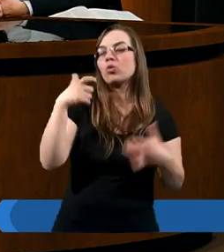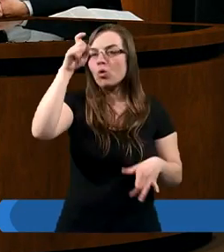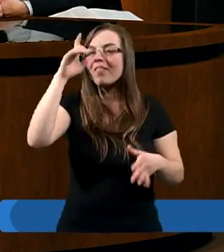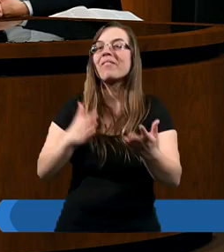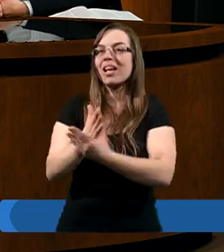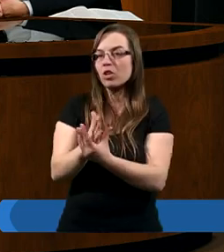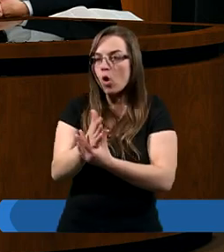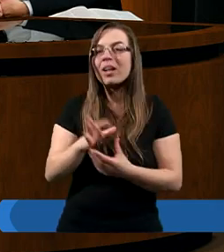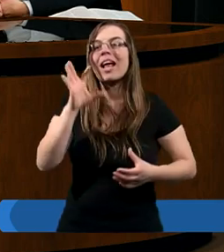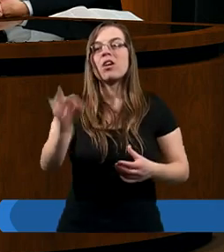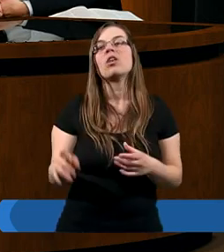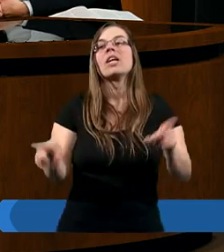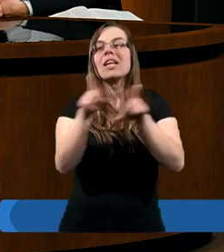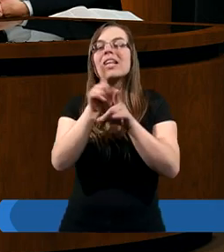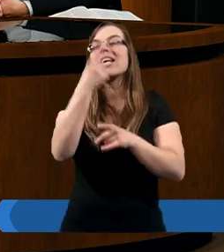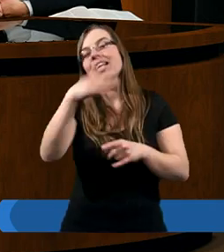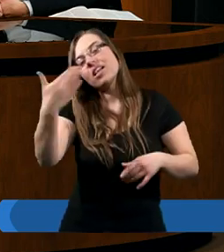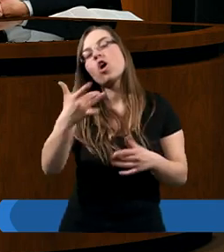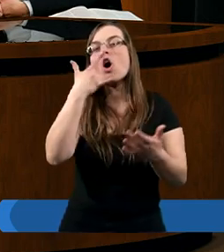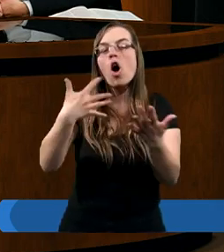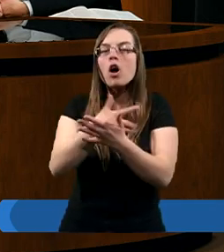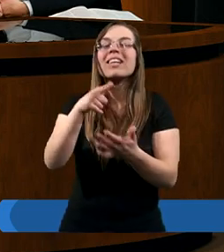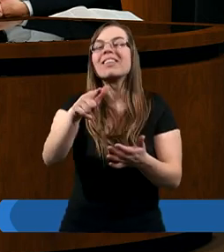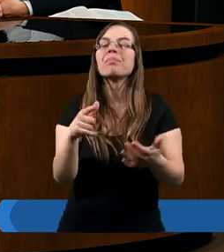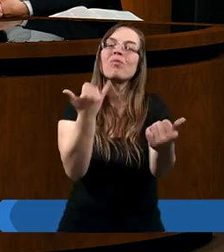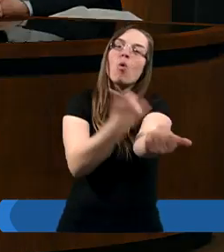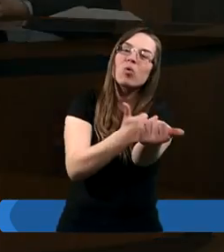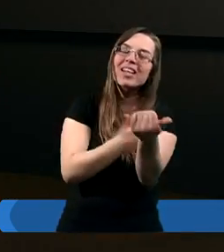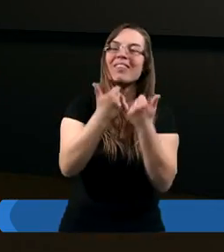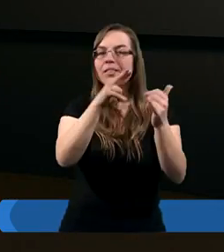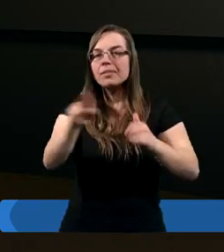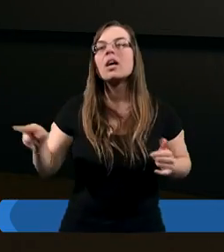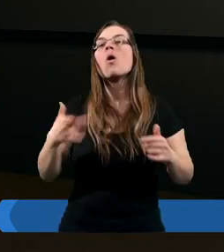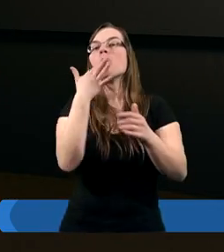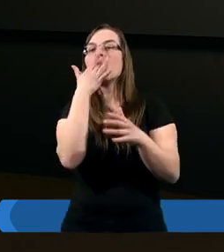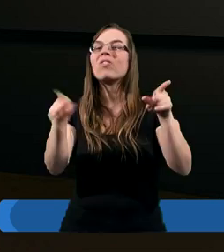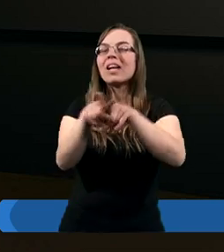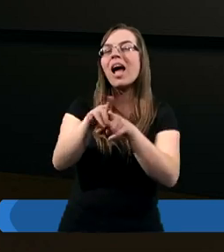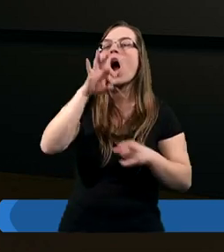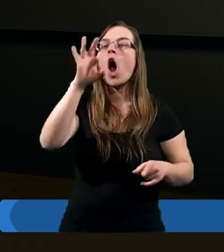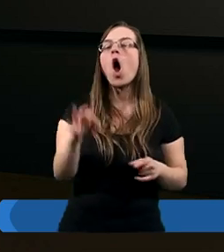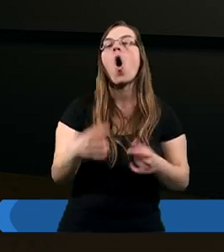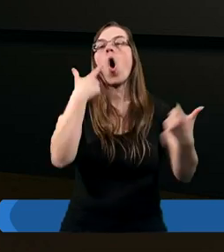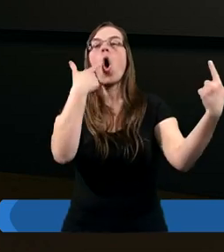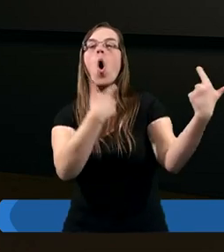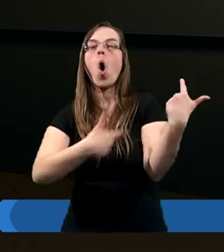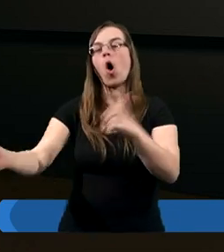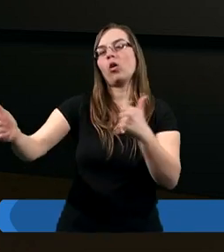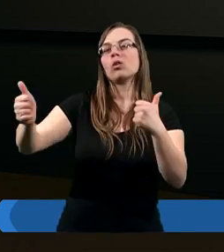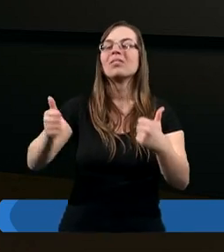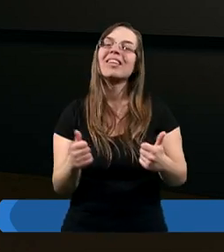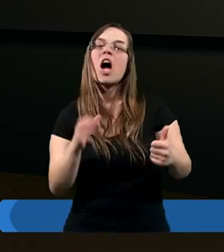człowieka wierzącego, to z jednej strony korzystanie z tych używek, ale z drugiej strony mówi również o rozpuście,